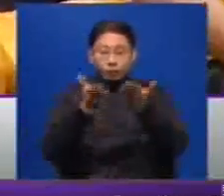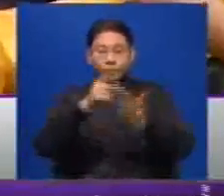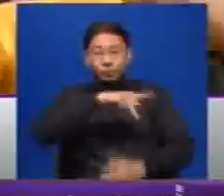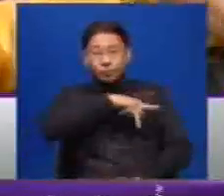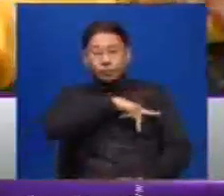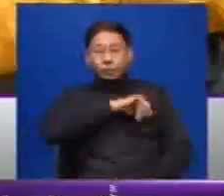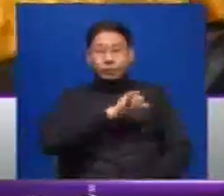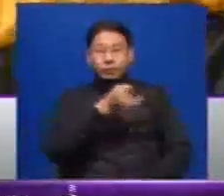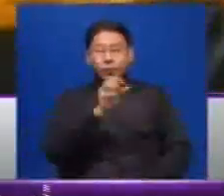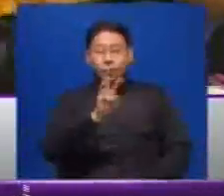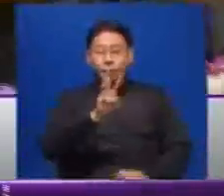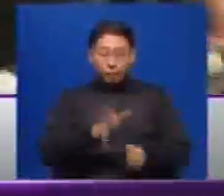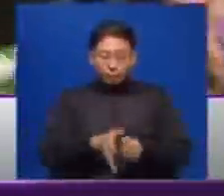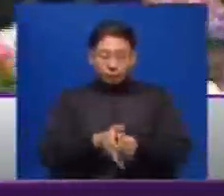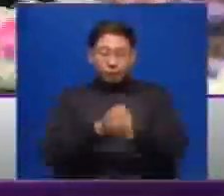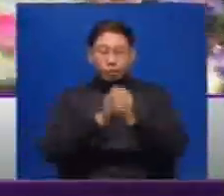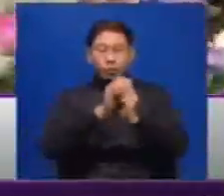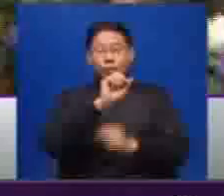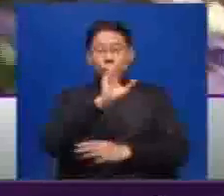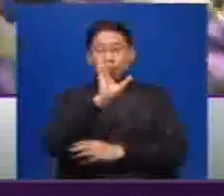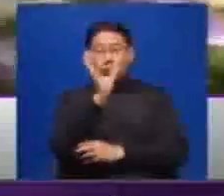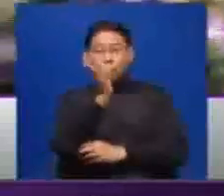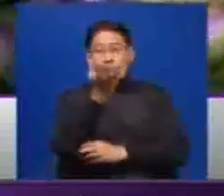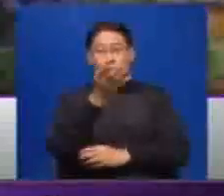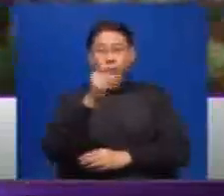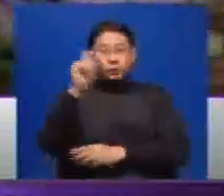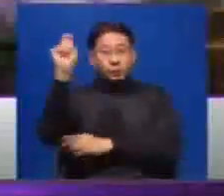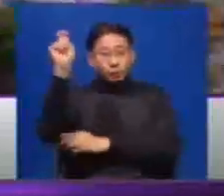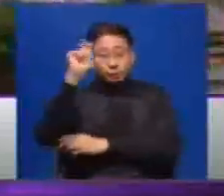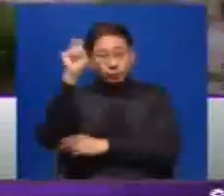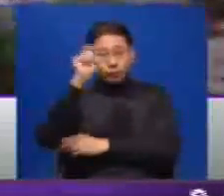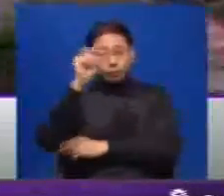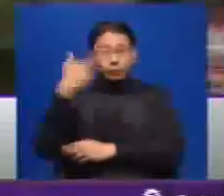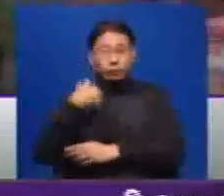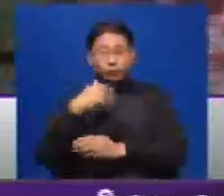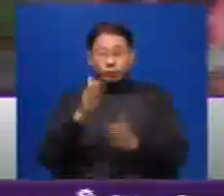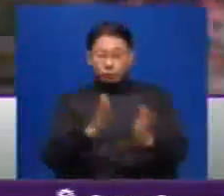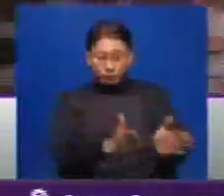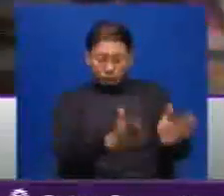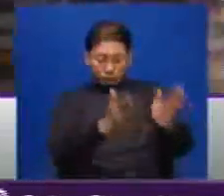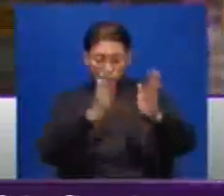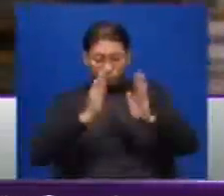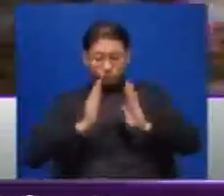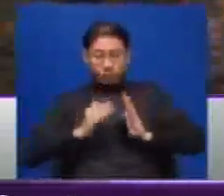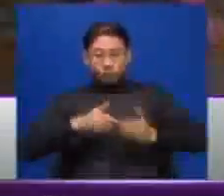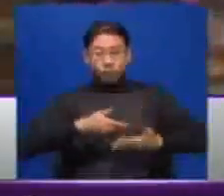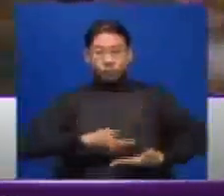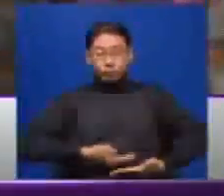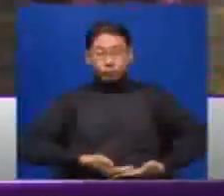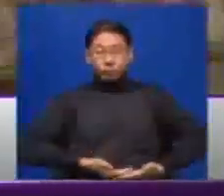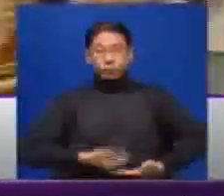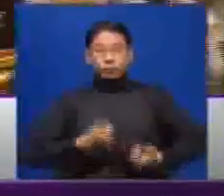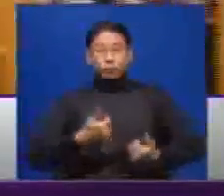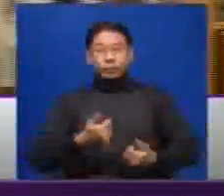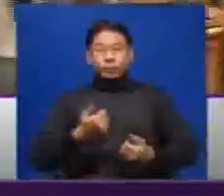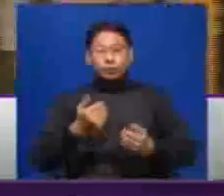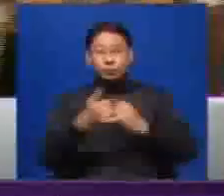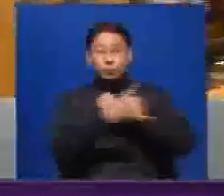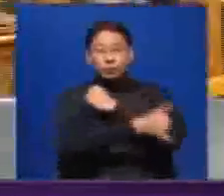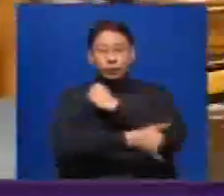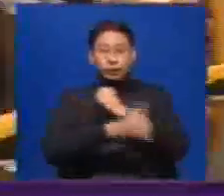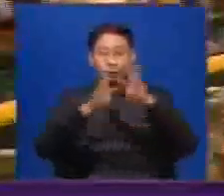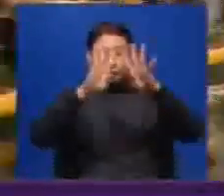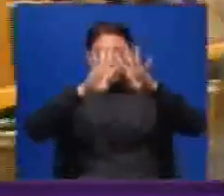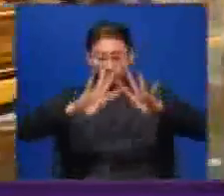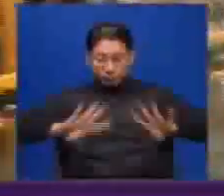ทศกาลวิสาขบูชาโลกณท้องสนามหลวงโดยได้จำลองพระพุทธรูปคู่บ้านคู่เมืองของประเทศเพื่อนบ้านมาให้พุทธศาส